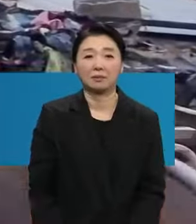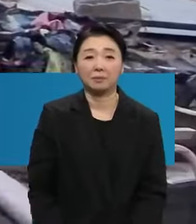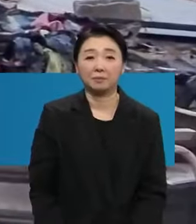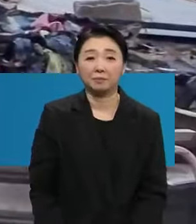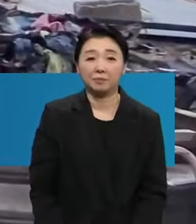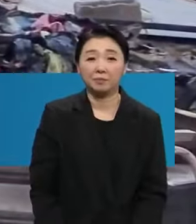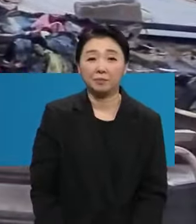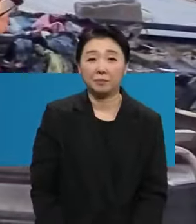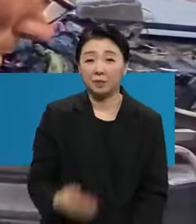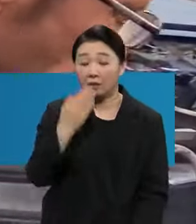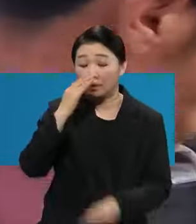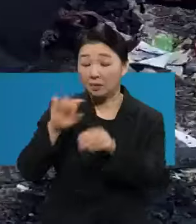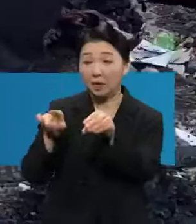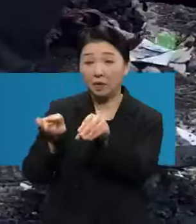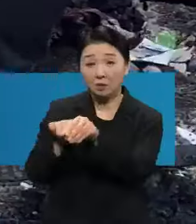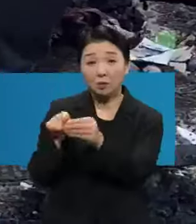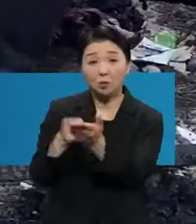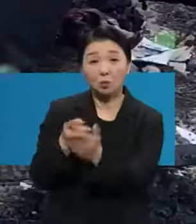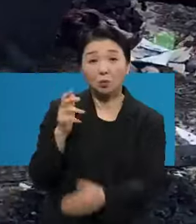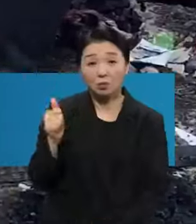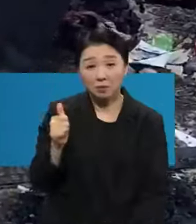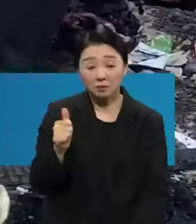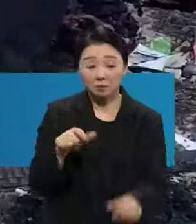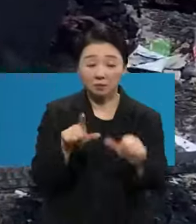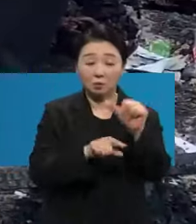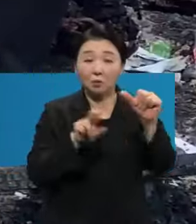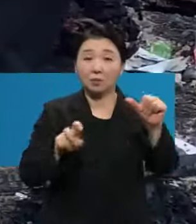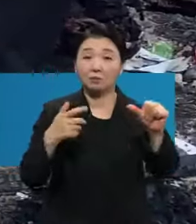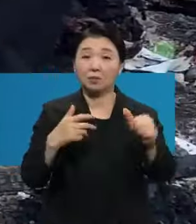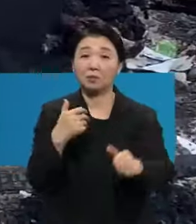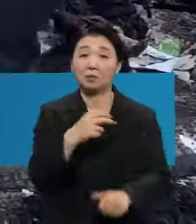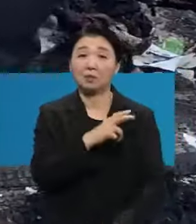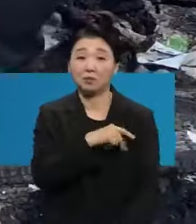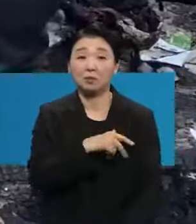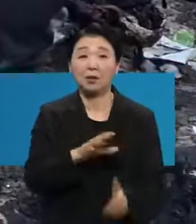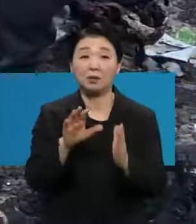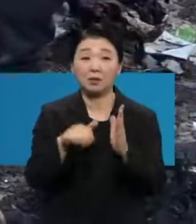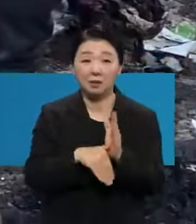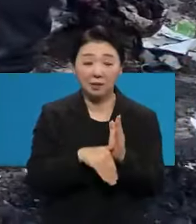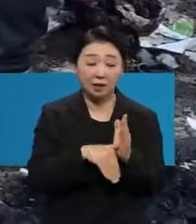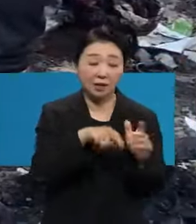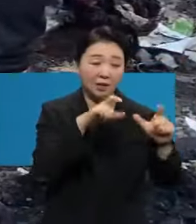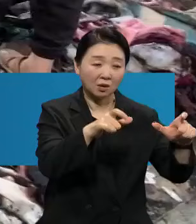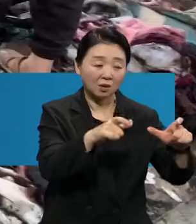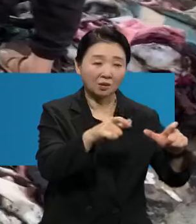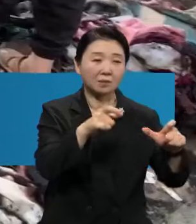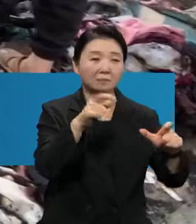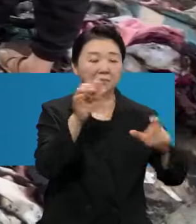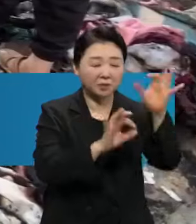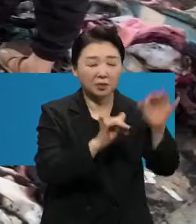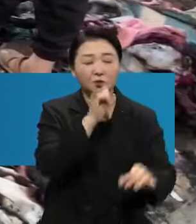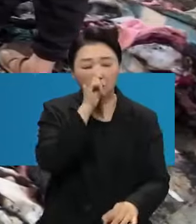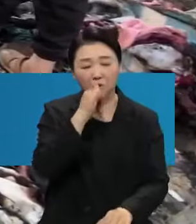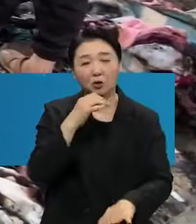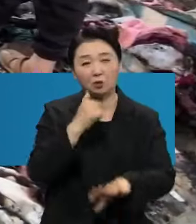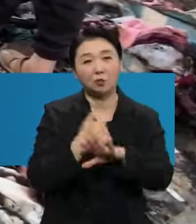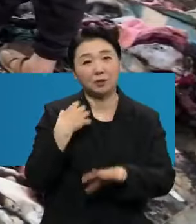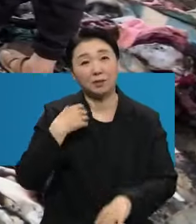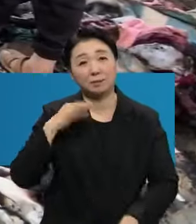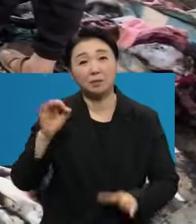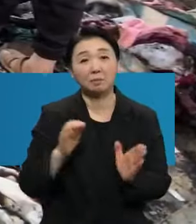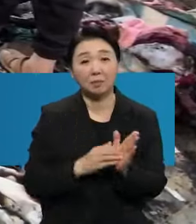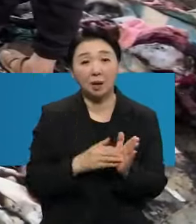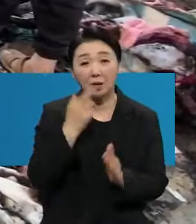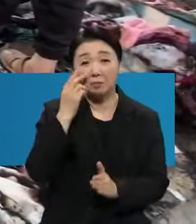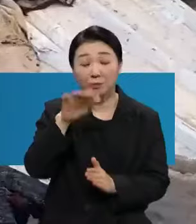네타냐후 이스라엘 총리는 현지 시간 27일 의회에서 나파에서 비극적인 실수가 있었다면서 책임을 인정했습니다